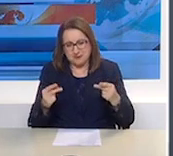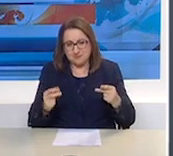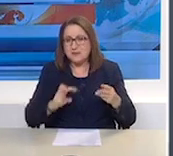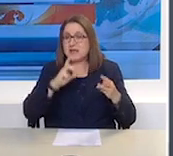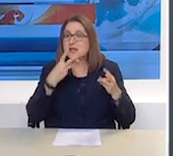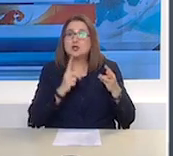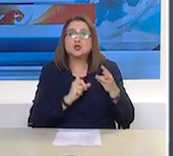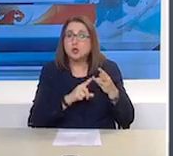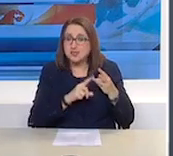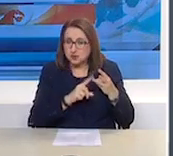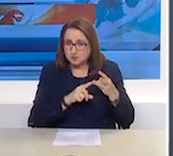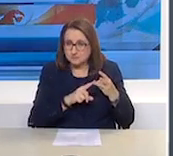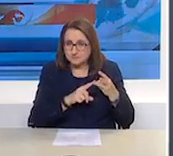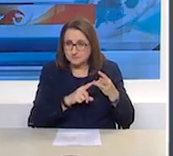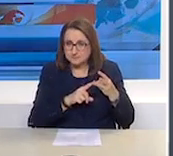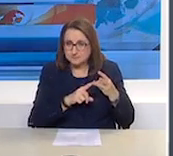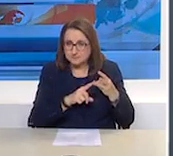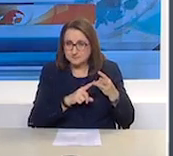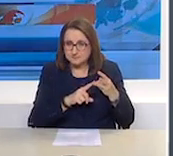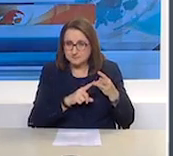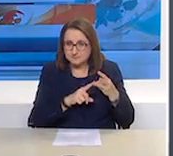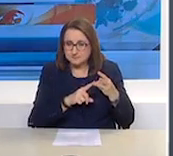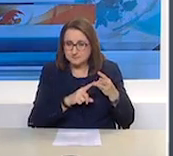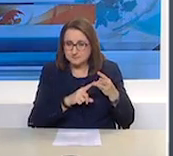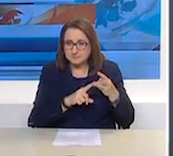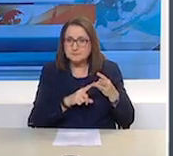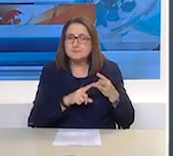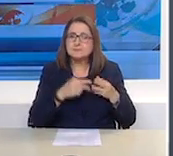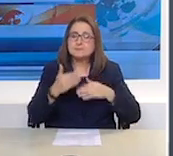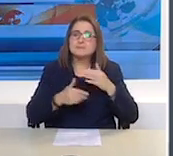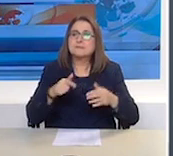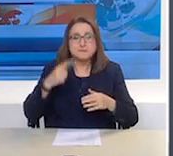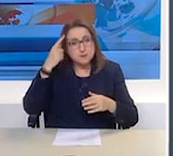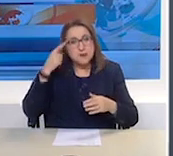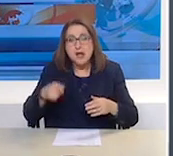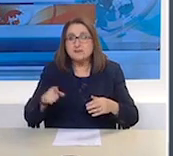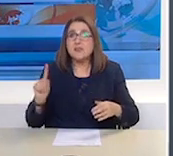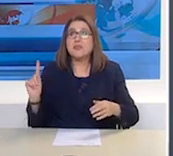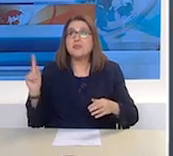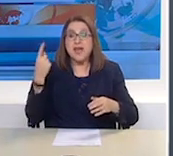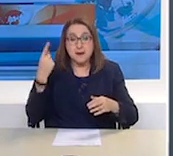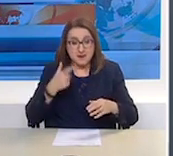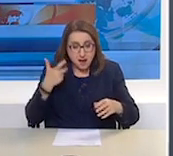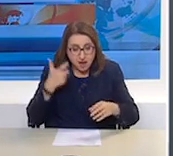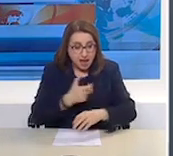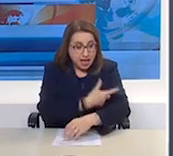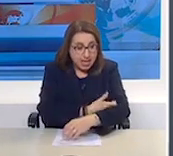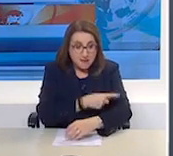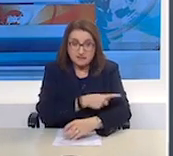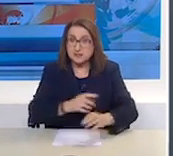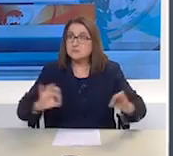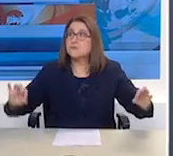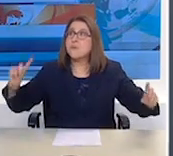Τρίτον, επίσης, να πούμε ότι μην θεωρήσουμε ότι η θεραπεία αυτή είναι πανάκια, διότι όπως